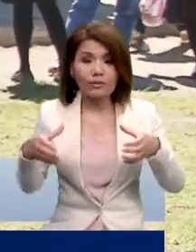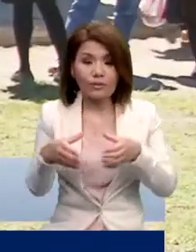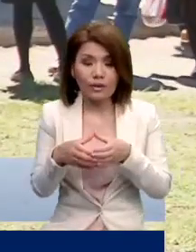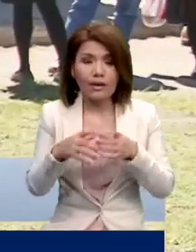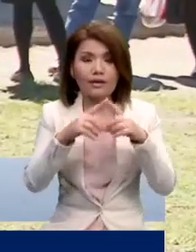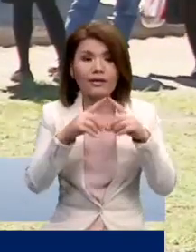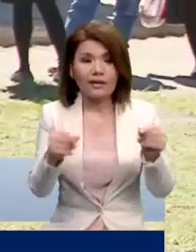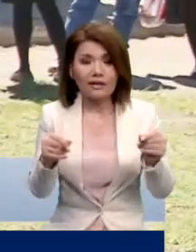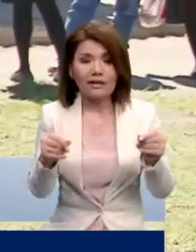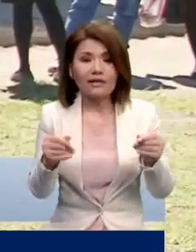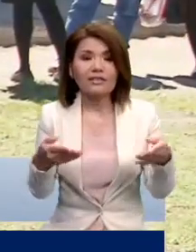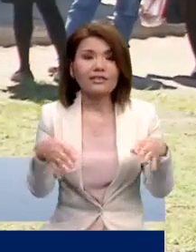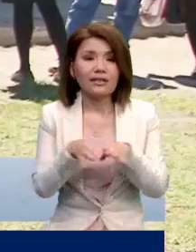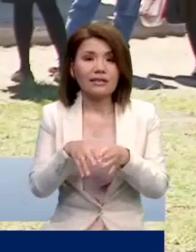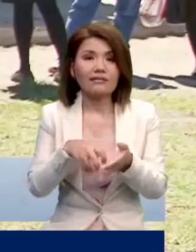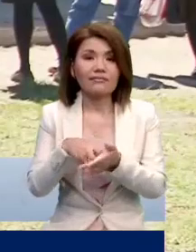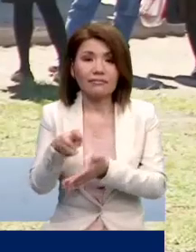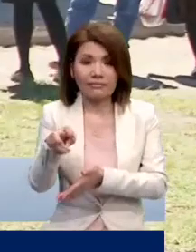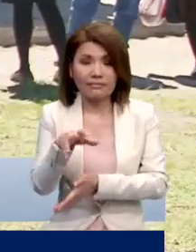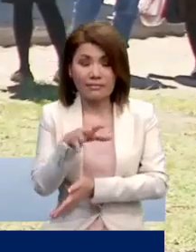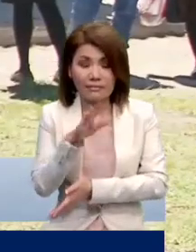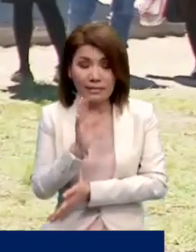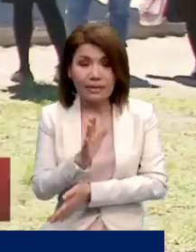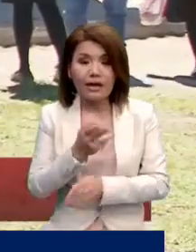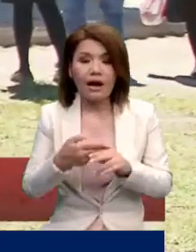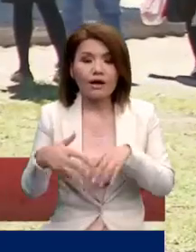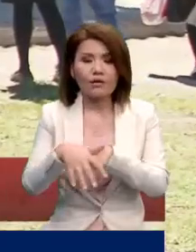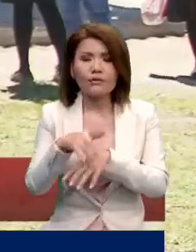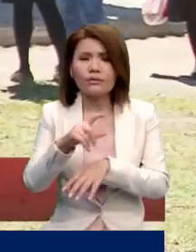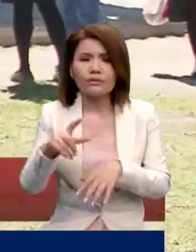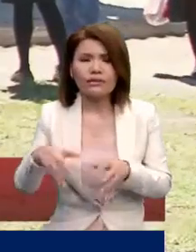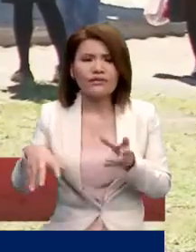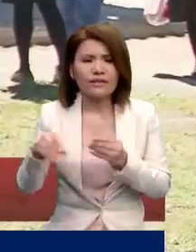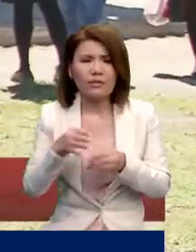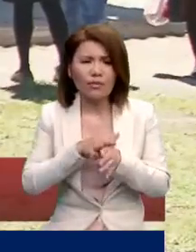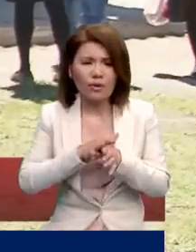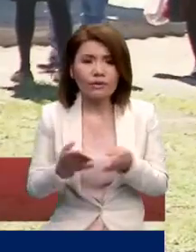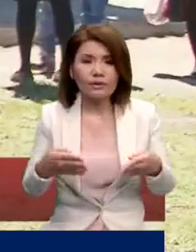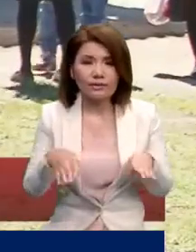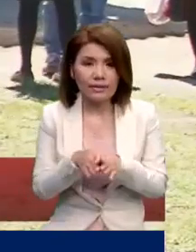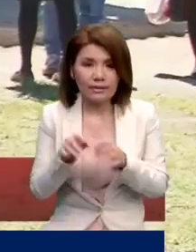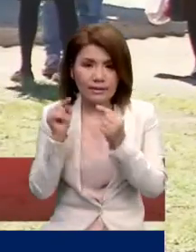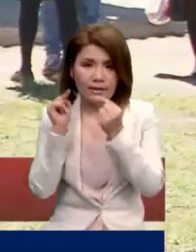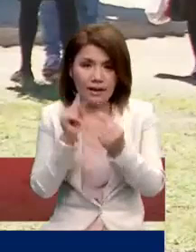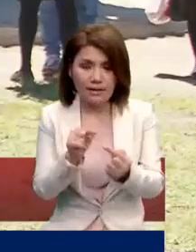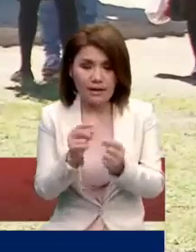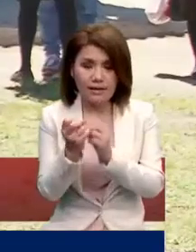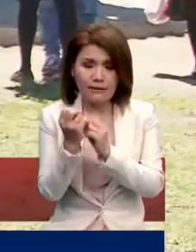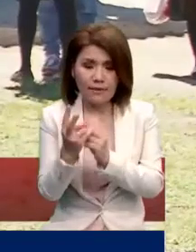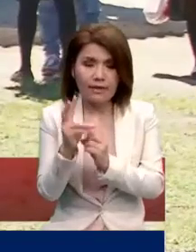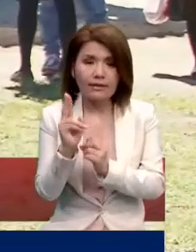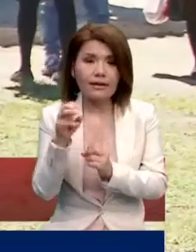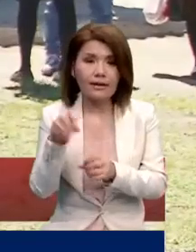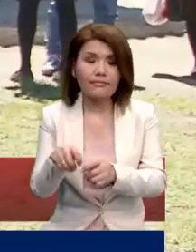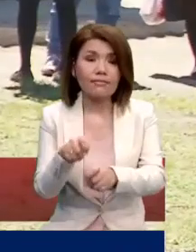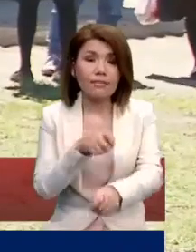мектеп жабылады деген хат келген алайда тұрғындар бұл білім ордасының түбегейлі жабылуына қарсы. Олар 12 шақырымдық Керней